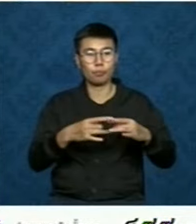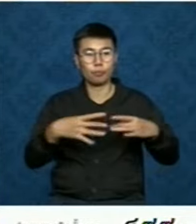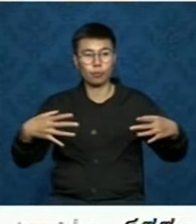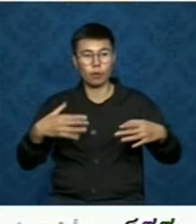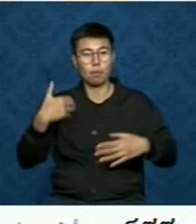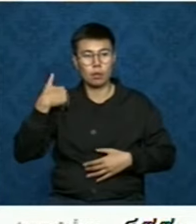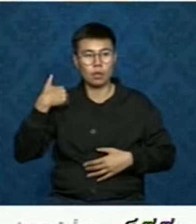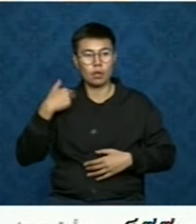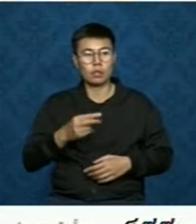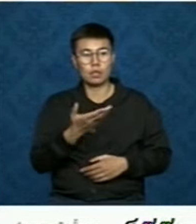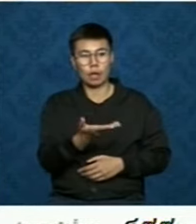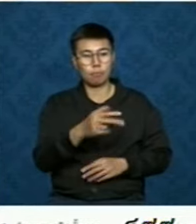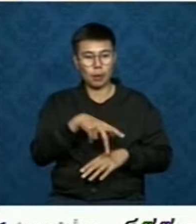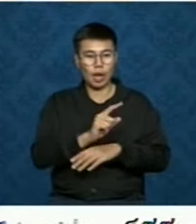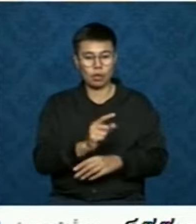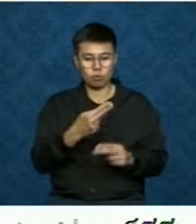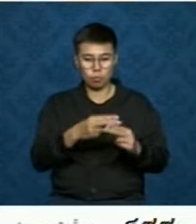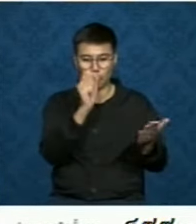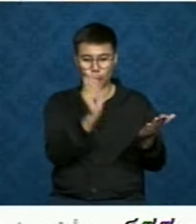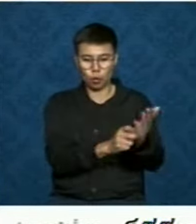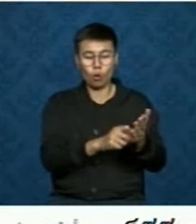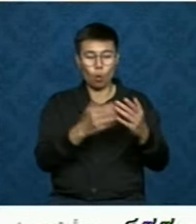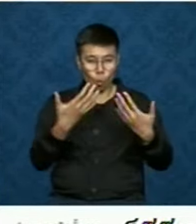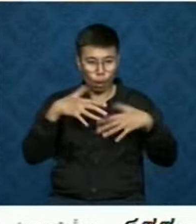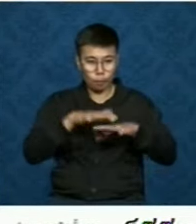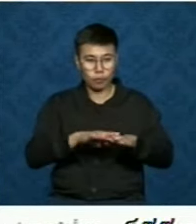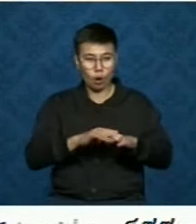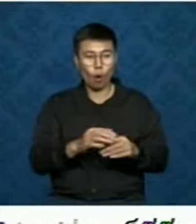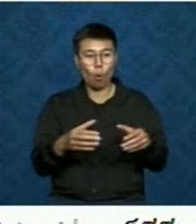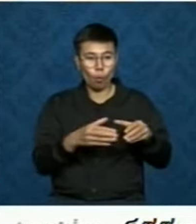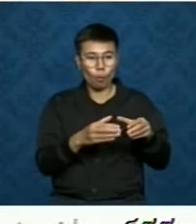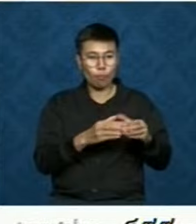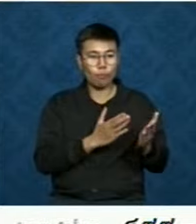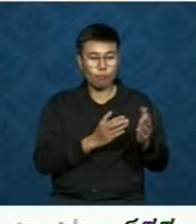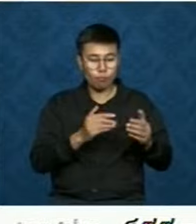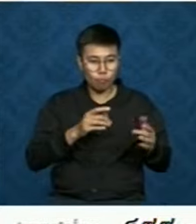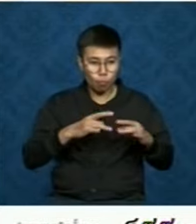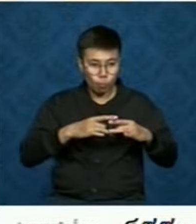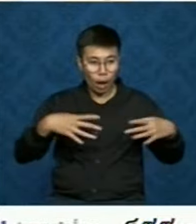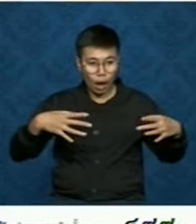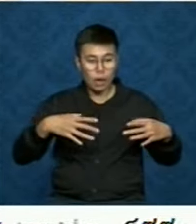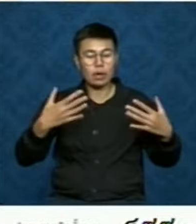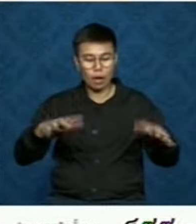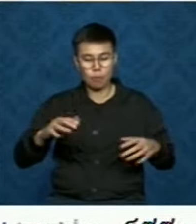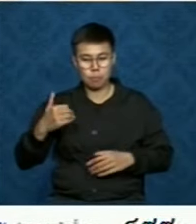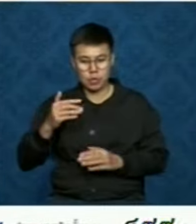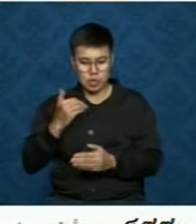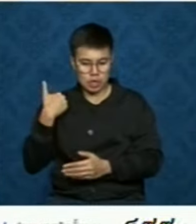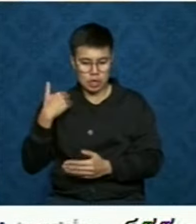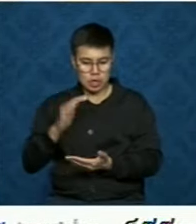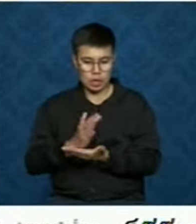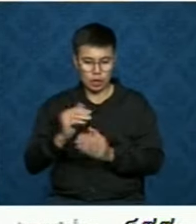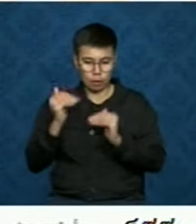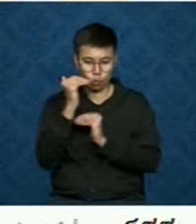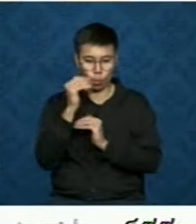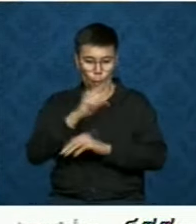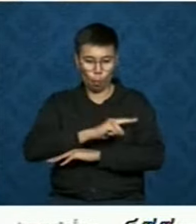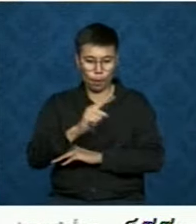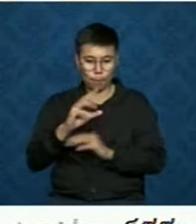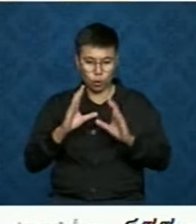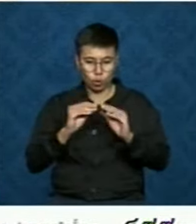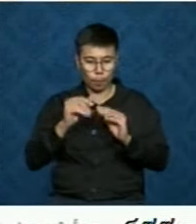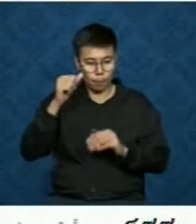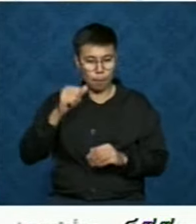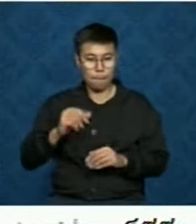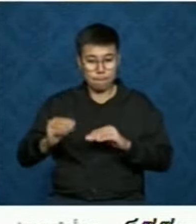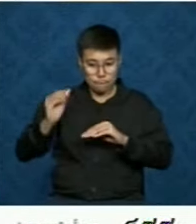ประธานเซ็นแกกเดียวตั้งคณะกรรมการร่วมกันระหว่างวิปฝ่ายครัฐบาลคุยกันได้ครับอาจจะกำหนดวันประชุมเพิ่มขึ้นมาอีกสัก 1วันก็ได้ครับ